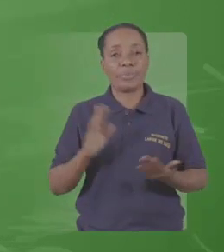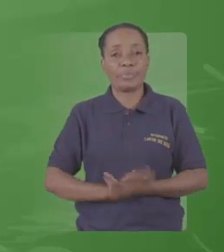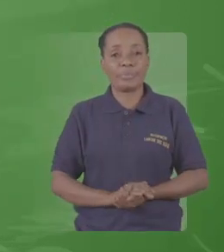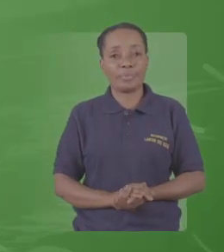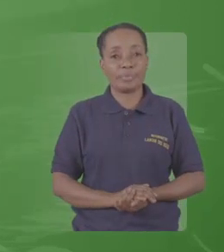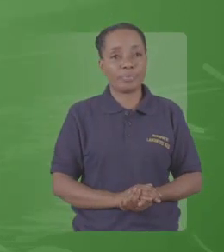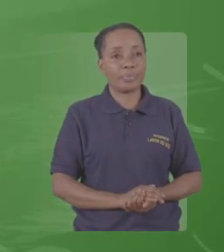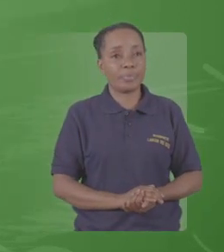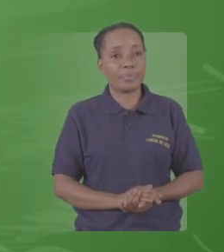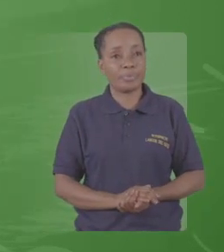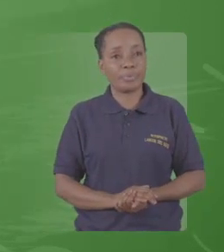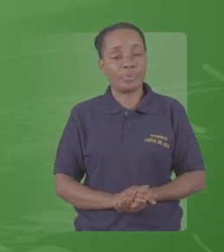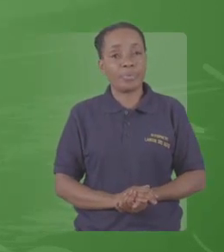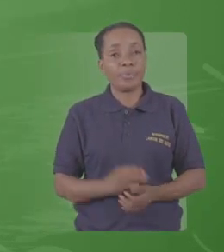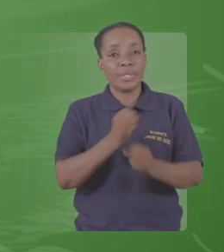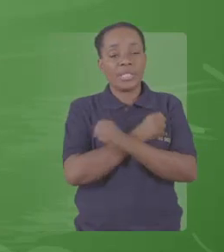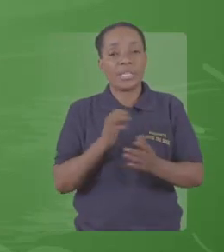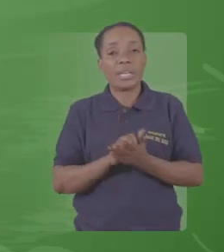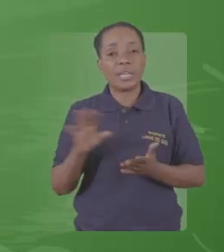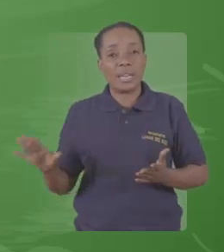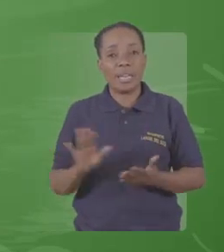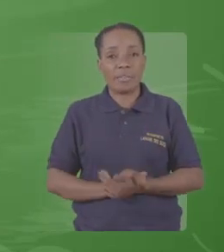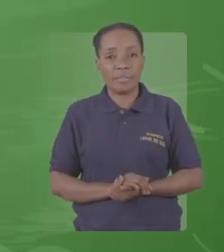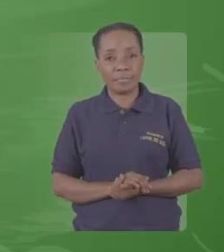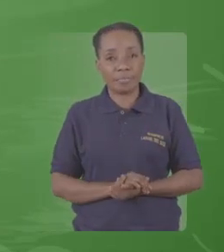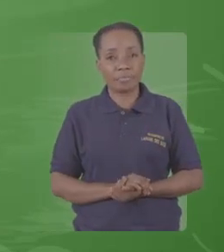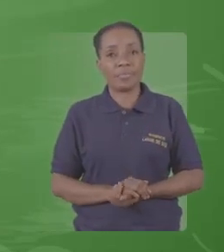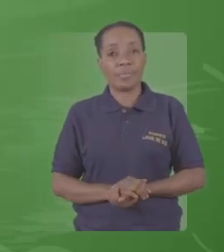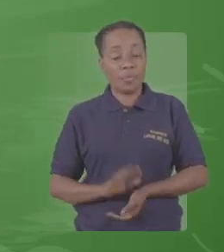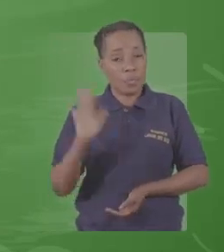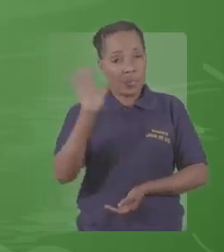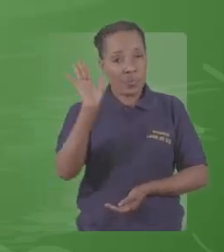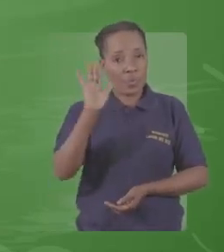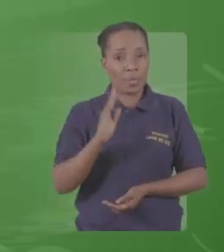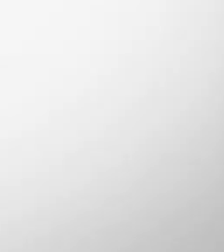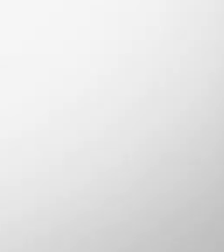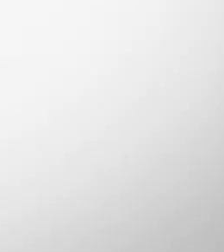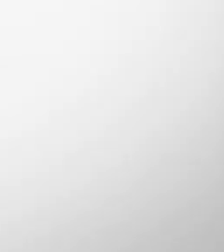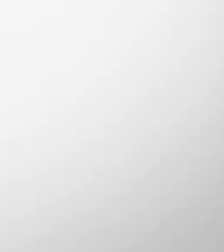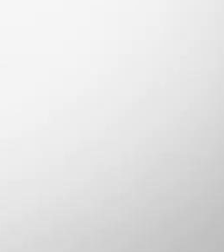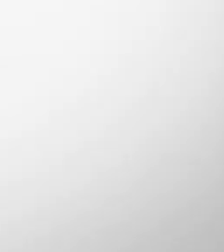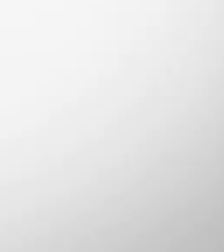Chers élèves, prenez soin de vous. Au revoir et à bientôt.